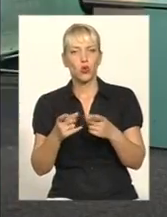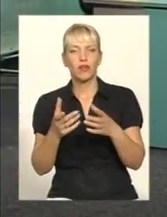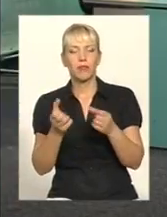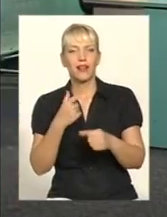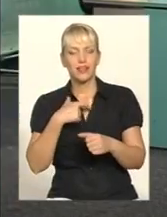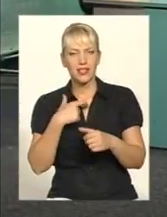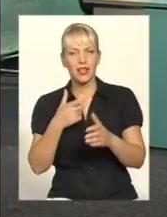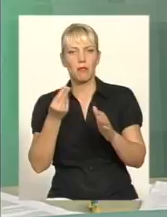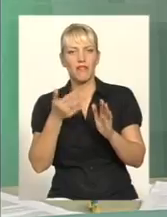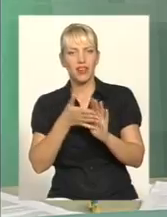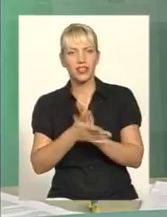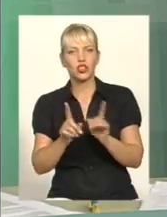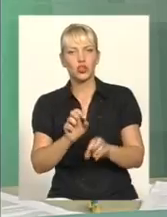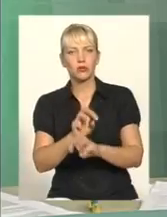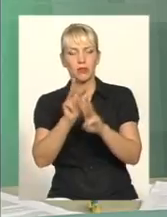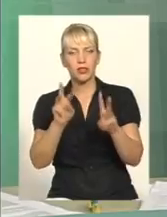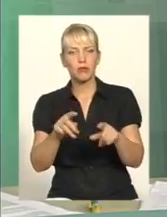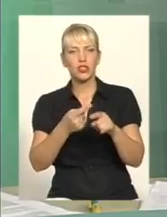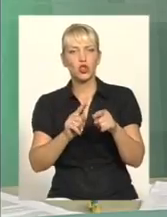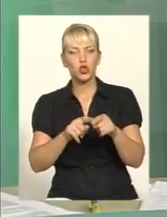витрати, аби забезпечити ту школу? І